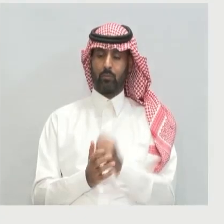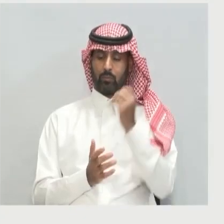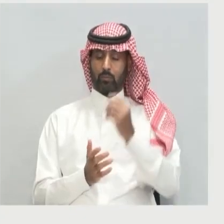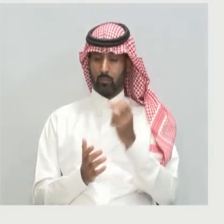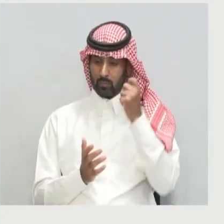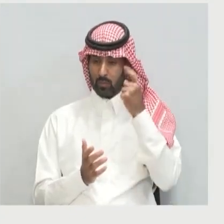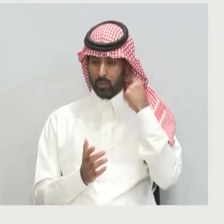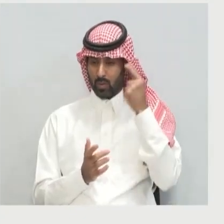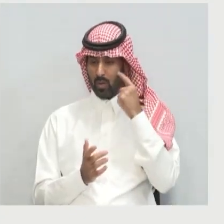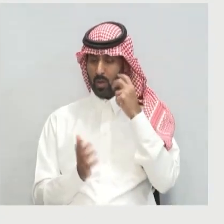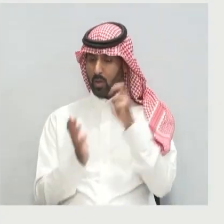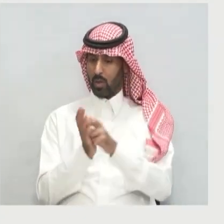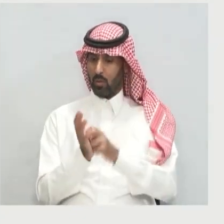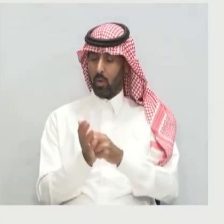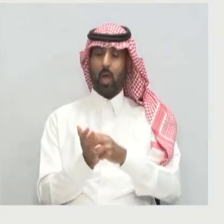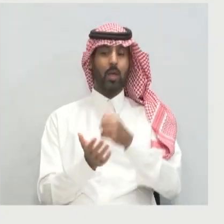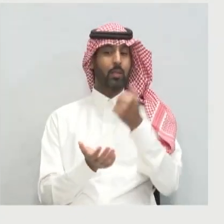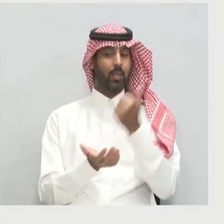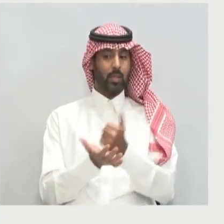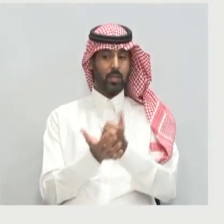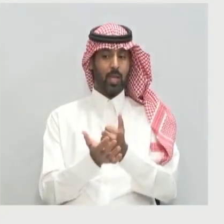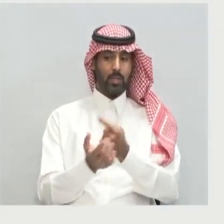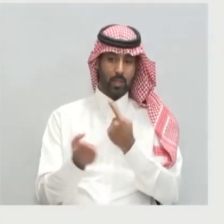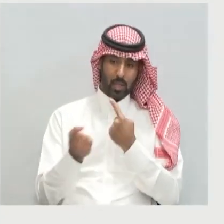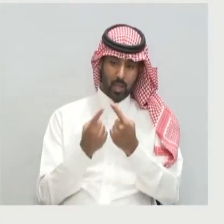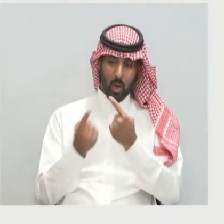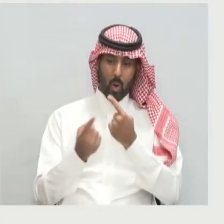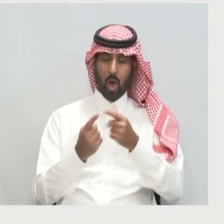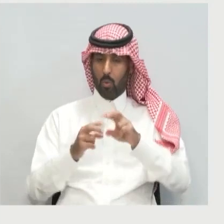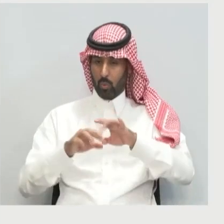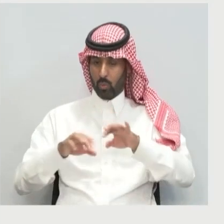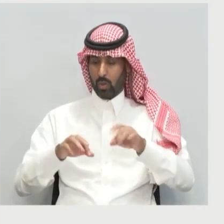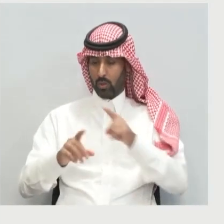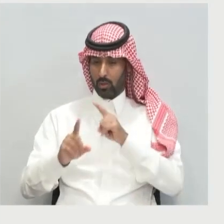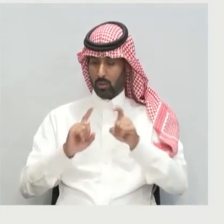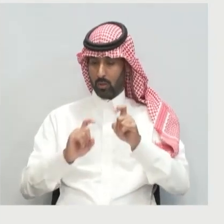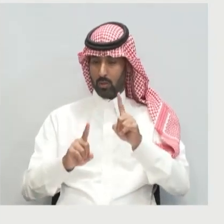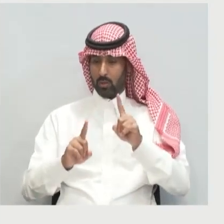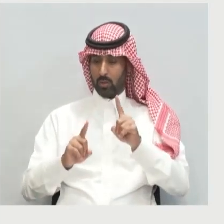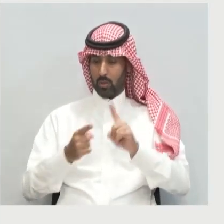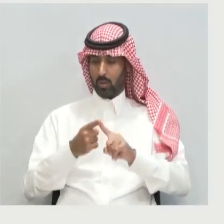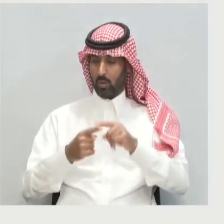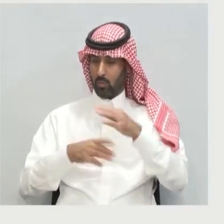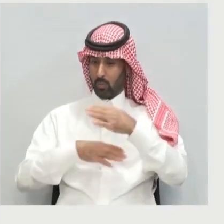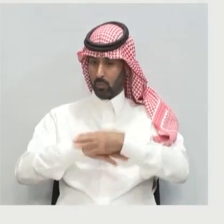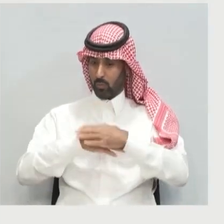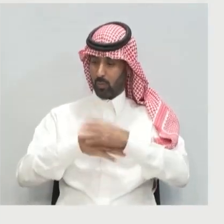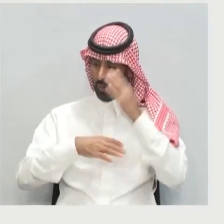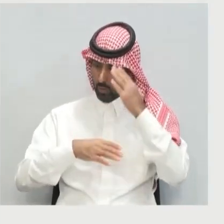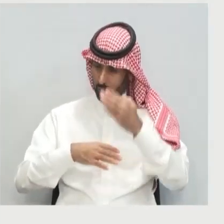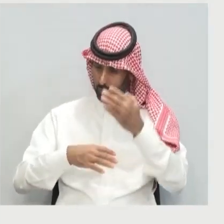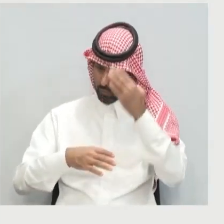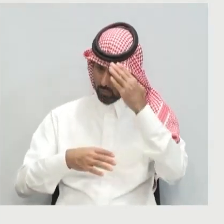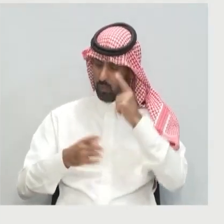لن تتذكر القواعد الاساسيه للحوار عبر الانترنت اولا احترم دائما اراء